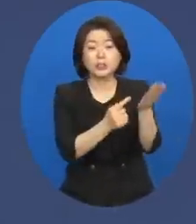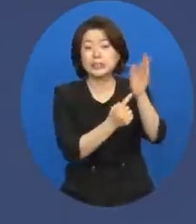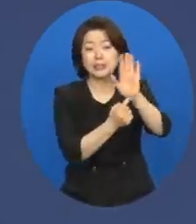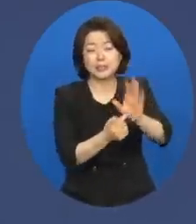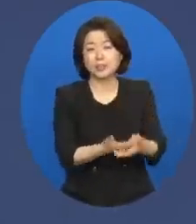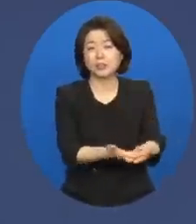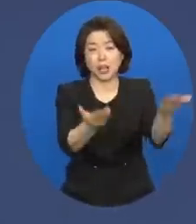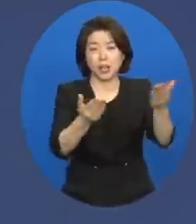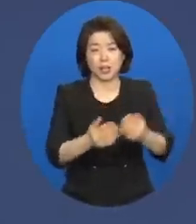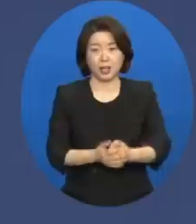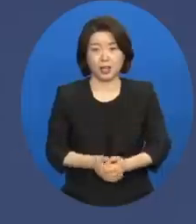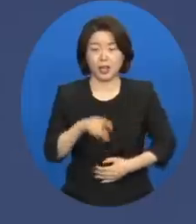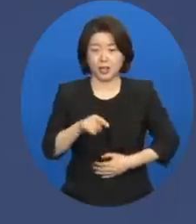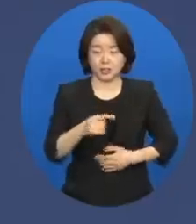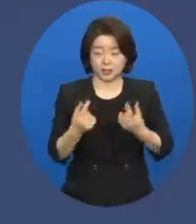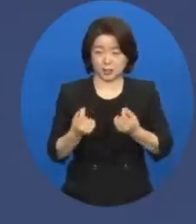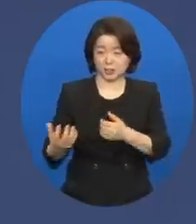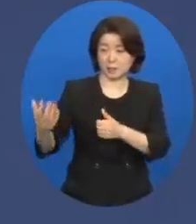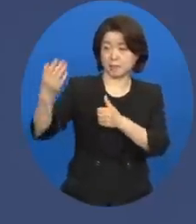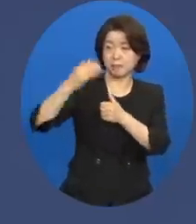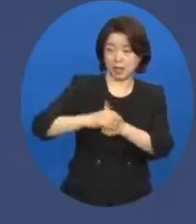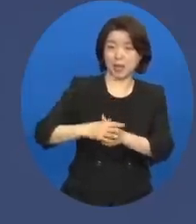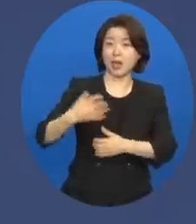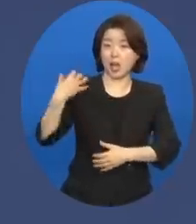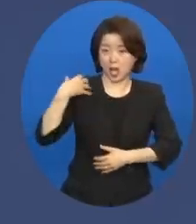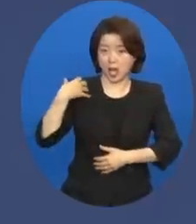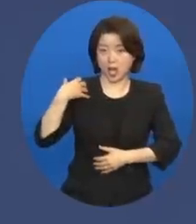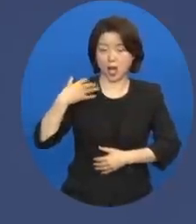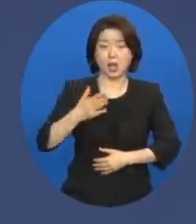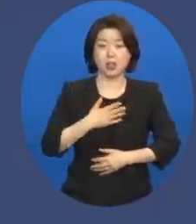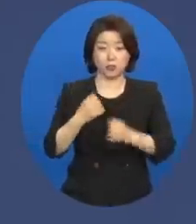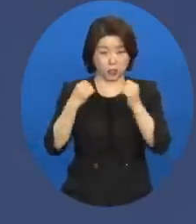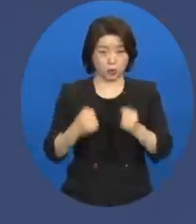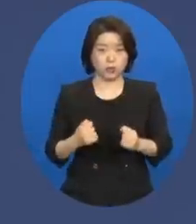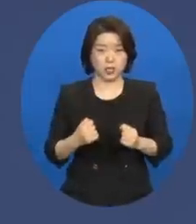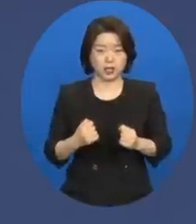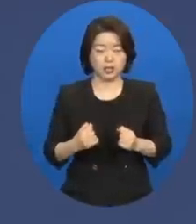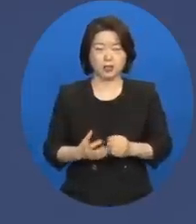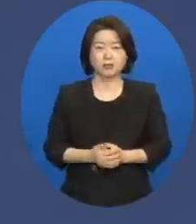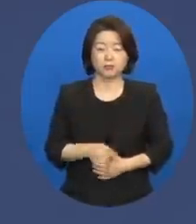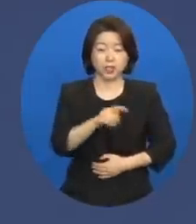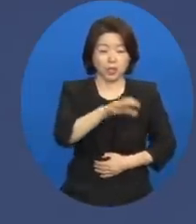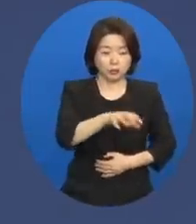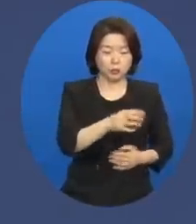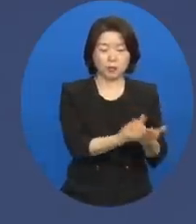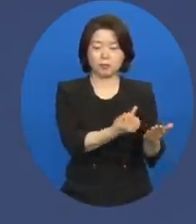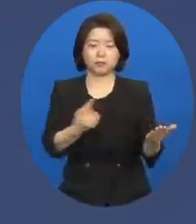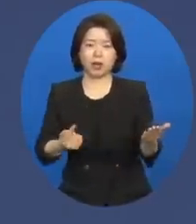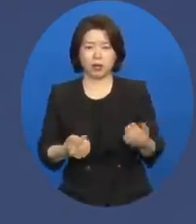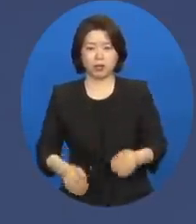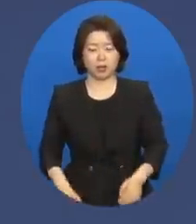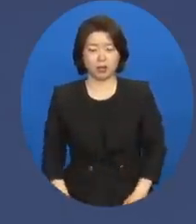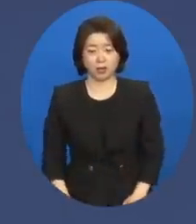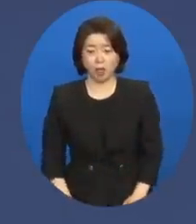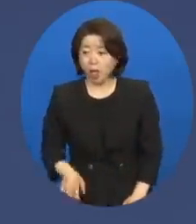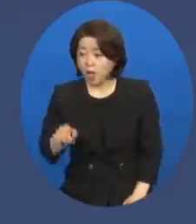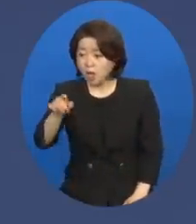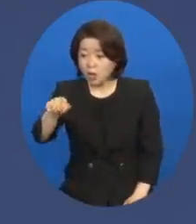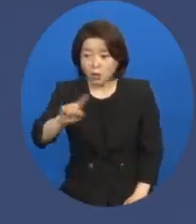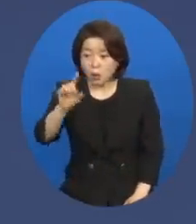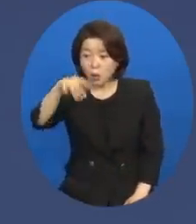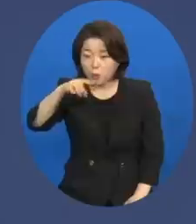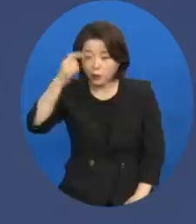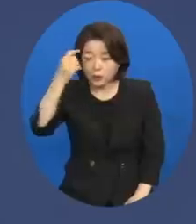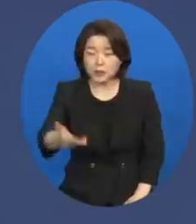드러내도록 그렇게 사명을 받았던 사명적 존재인 우리가 그 자리를 떠나서 내가 어디 있느냐. 그 말은